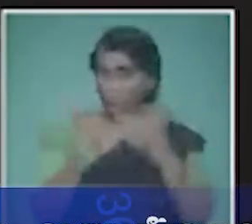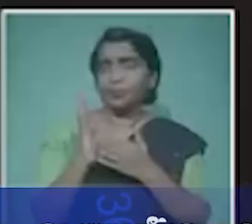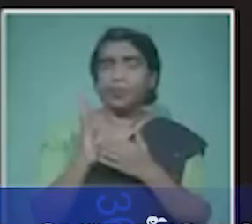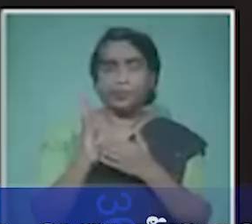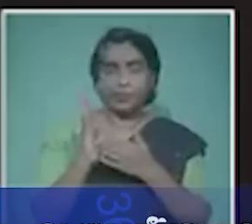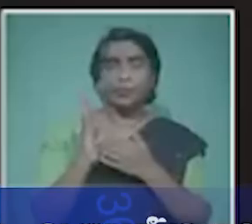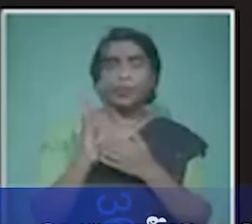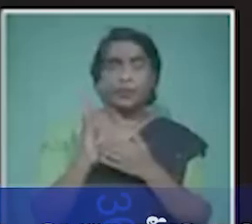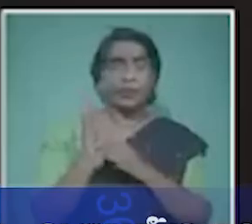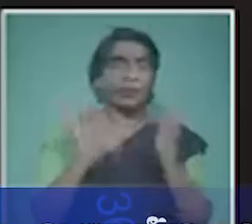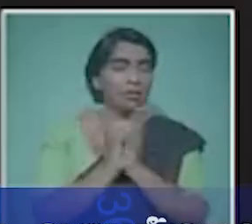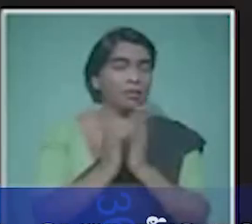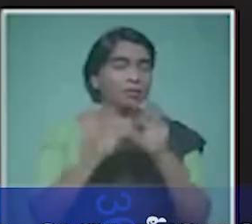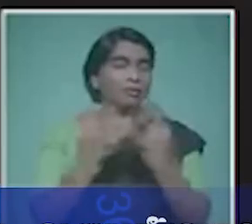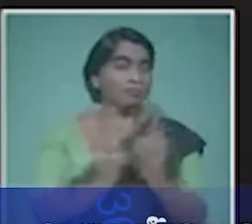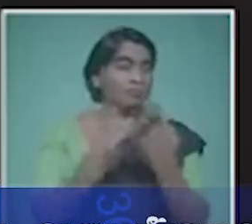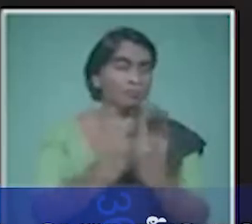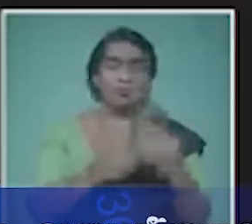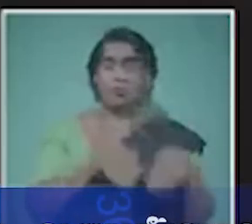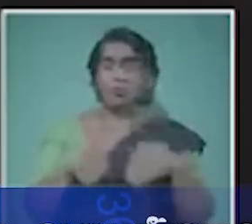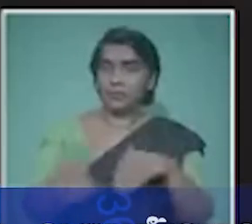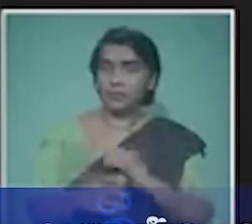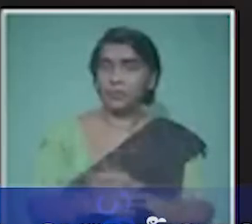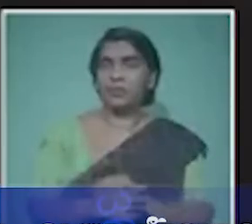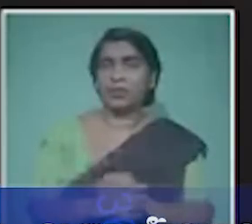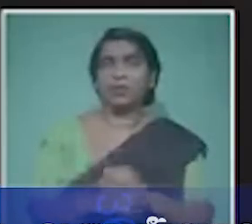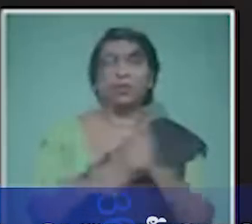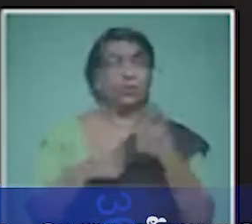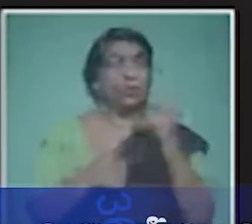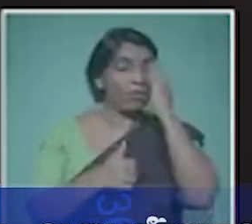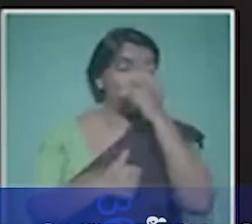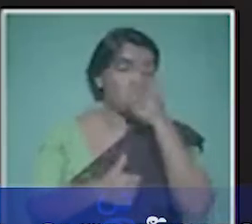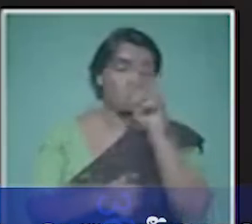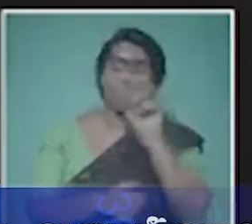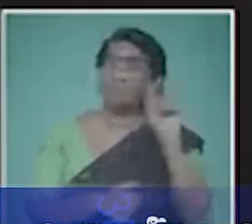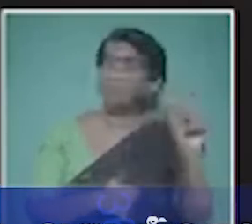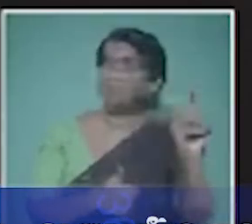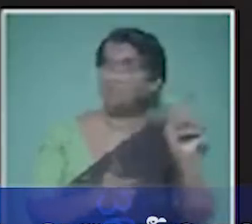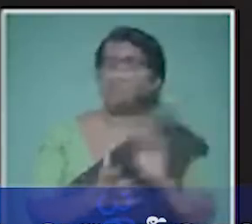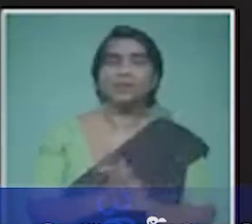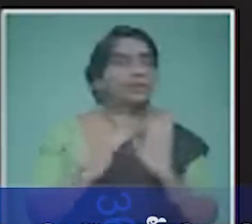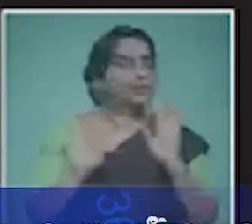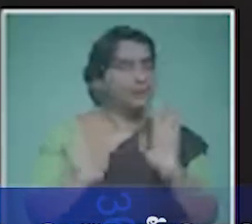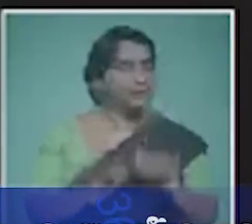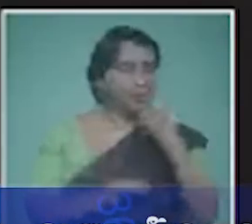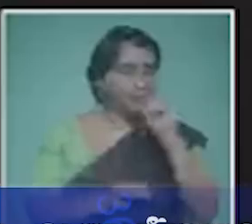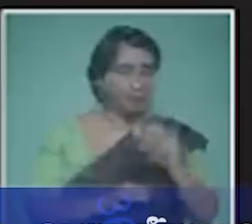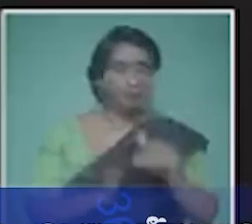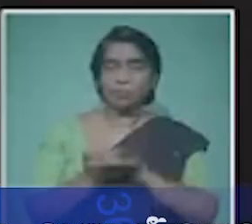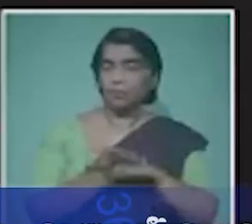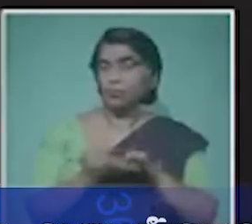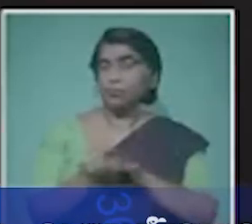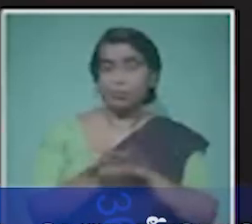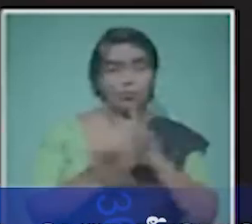சேதம் ஏற்பட்டுள்ளமையினால் வரி சலுகைகள் வழங்கும் போது சரியான மதிப்பீட்டை மேற்கொள்ள வேண்டும் என்றும் அவர் தெரிவித்தார். சீனி வரி மோசடி காரணமாக அரசு